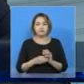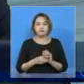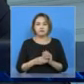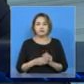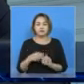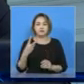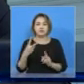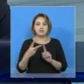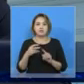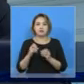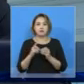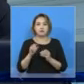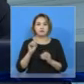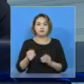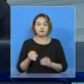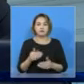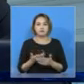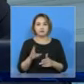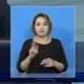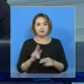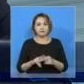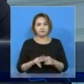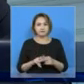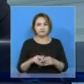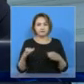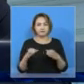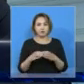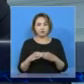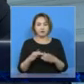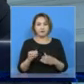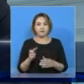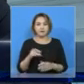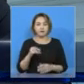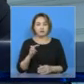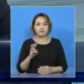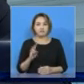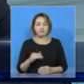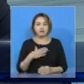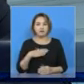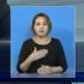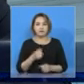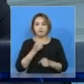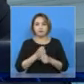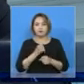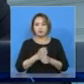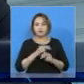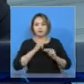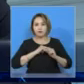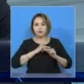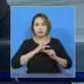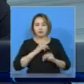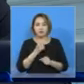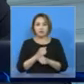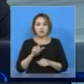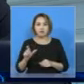екінші компонент 11 мың. Бірақ бұл жаңағы группа компания Самұрық Қазынаға солардың жұмыс